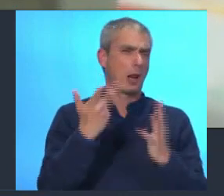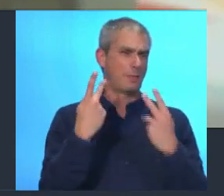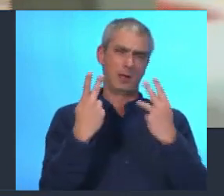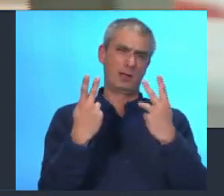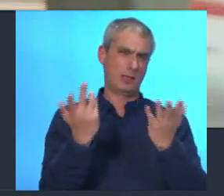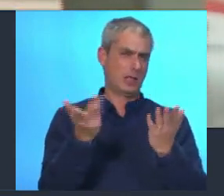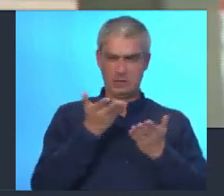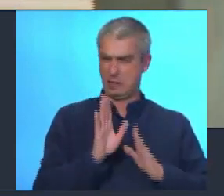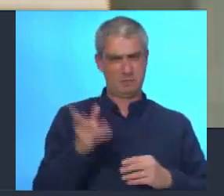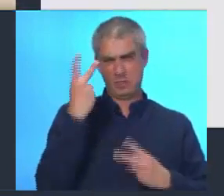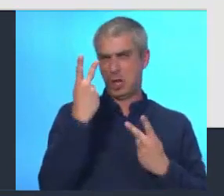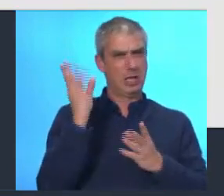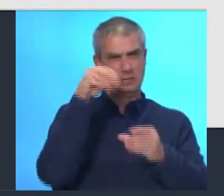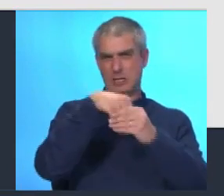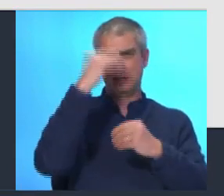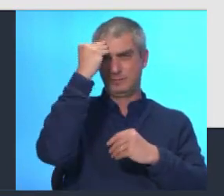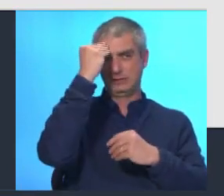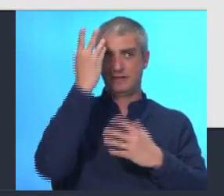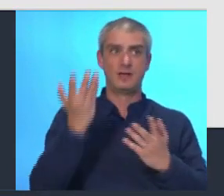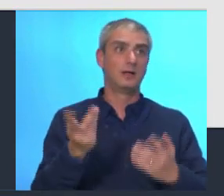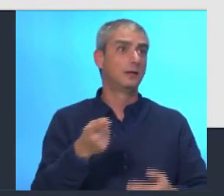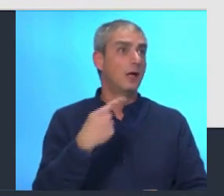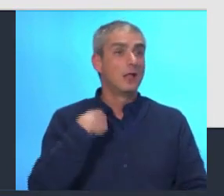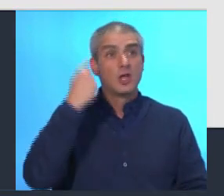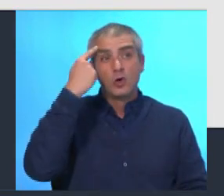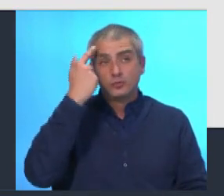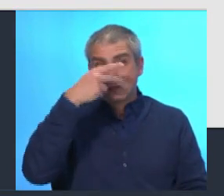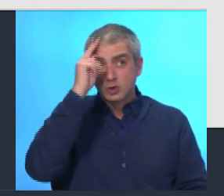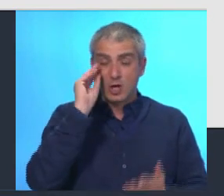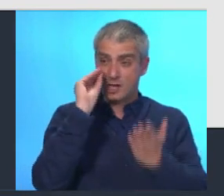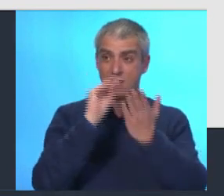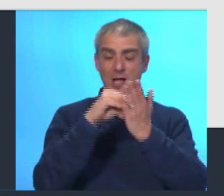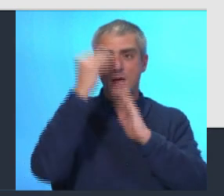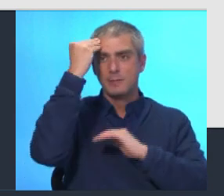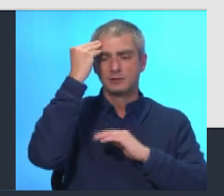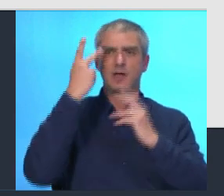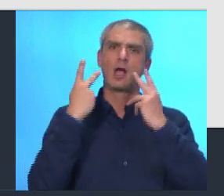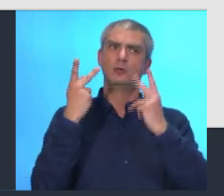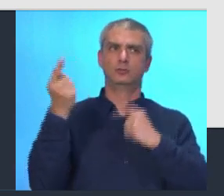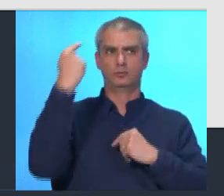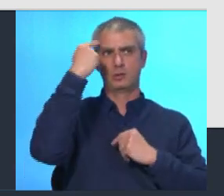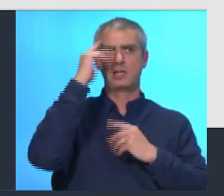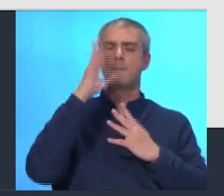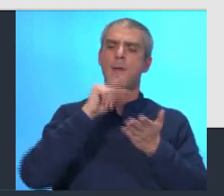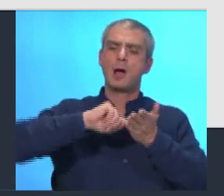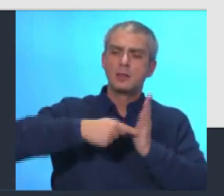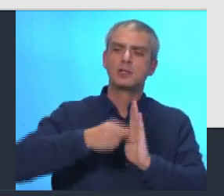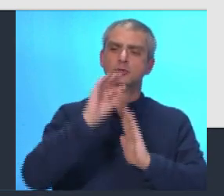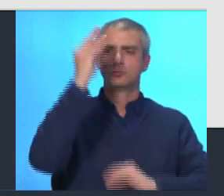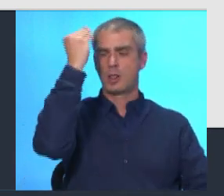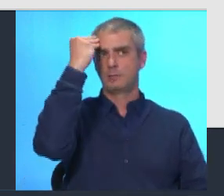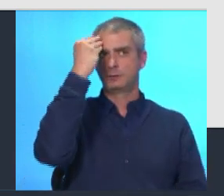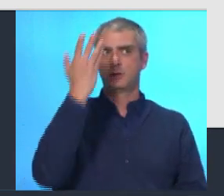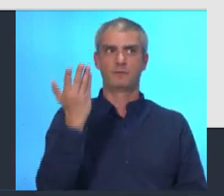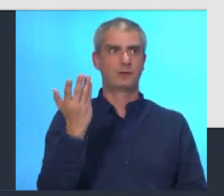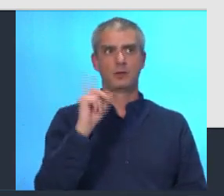לבנו להיות בבית הספר. אני חושבת שהורא הולך להירשם לבית ספר, חשוב שהוא ידע מה ההדגשים של בית ספר. לא